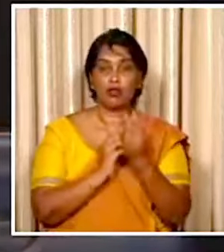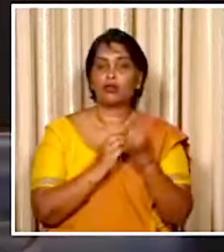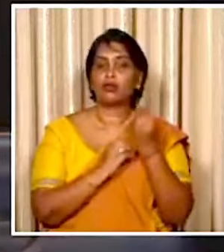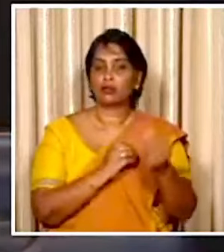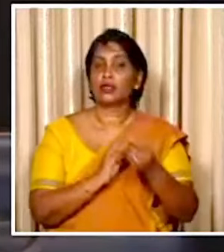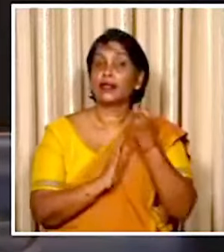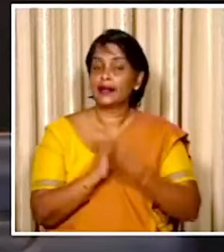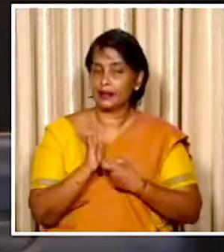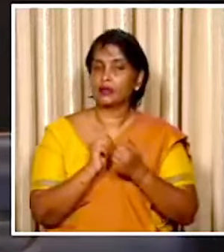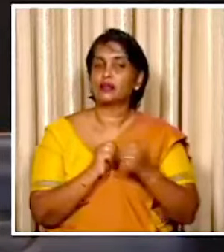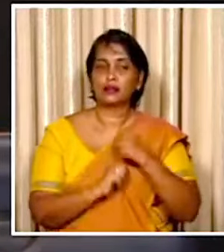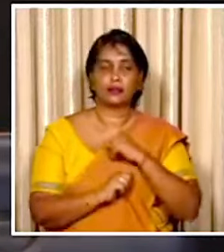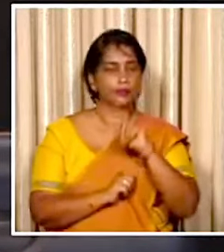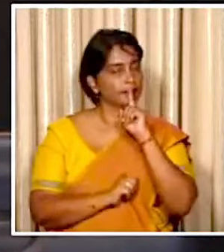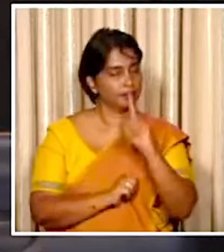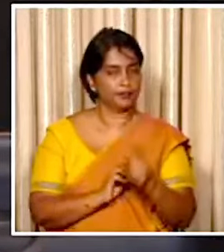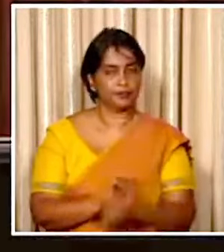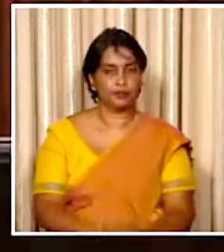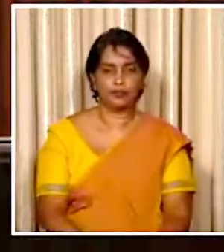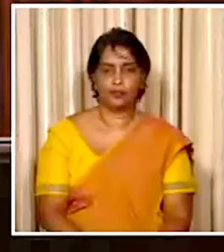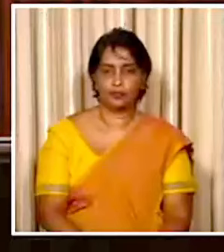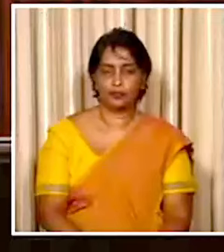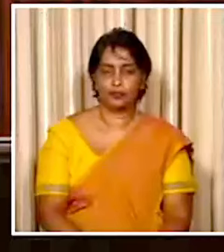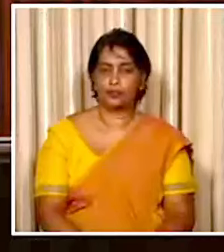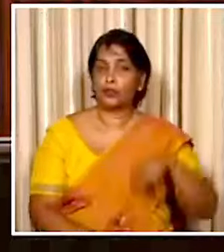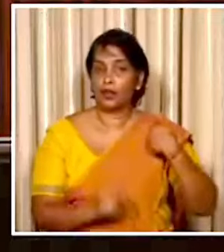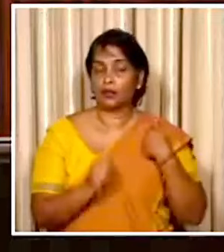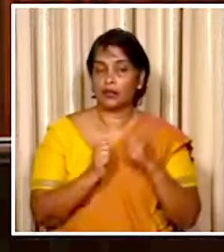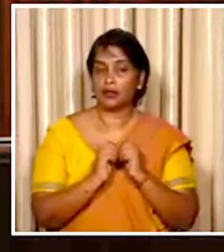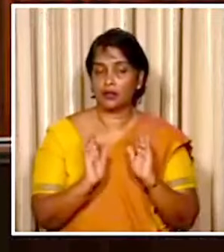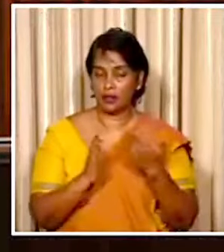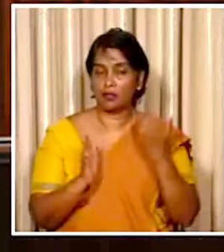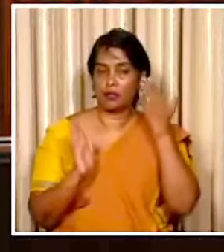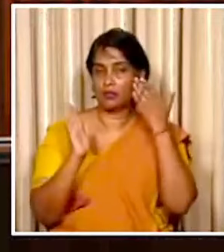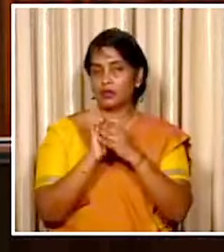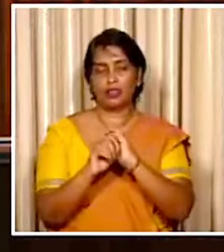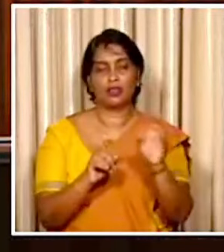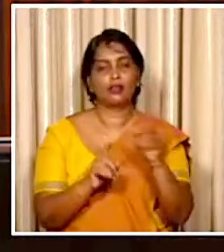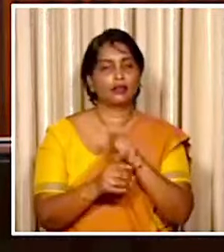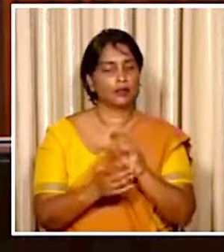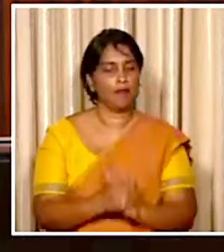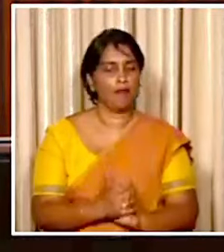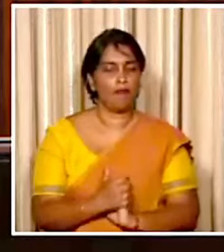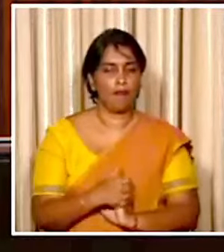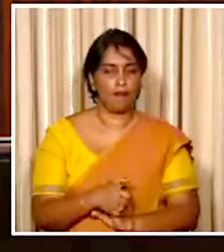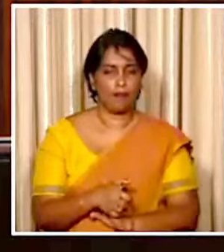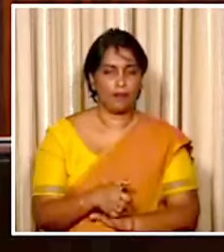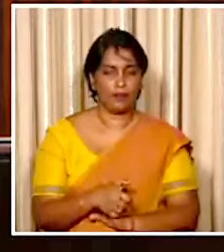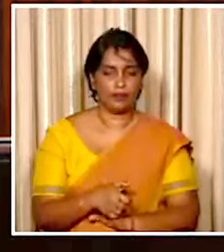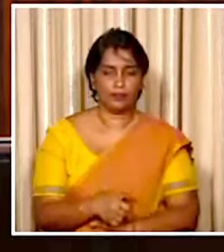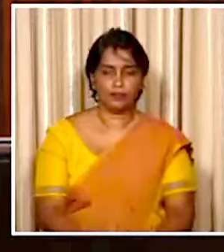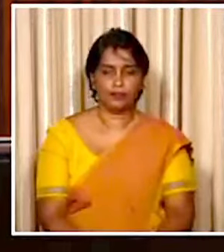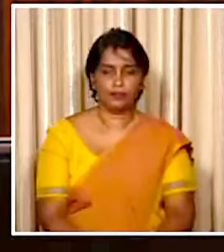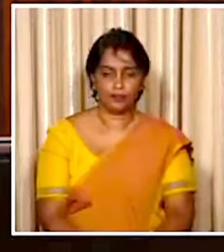අවශ්‍ය නීතිය ක්‍රියාත්මක කරන්න කියලා මම ඔබතුමාගෙන් ඉල්ලා සිටිනවා. ප්‍රධාන වැඩ කටයුතු ආරම්භයේ යෝජනා පිළිබඳ දැනුම් දීම සභානායකතුමා.